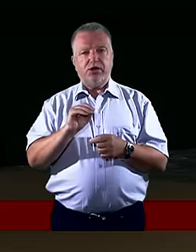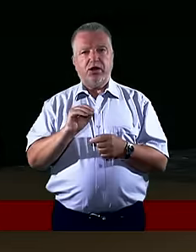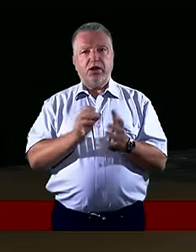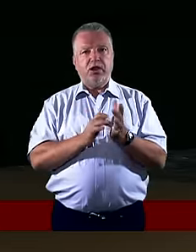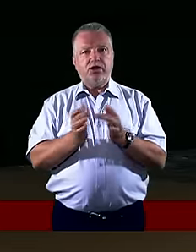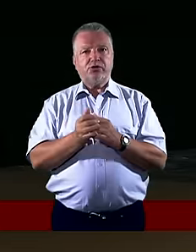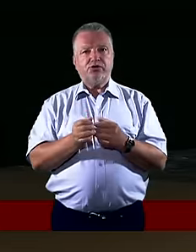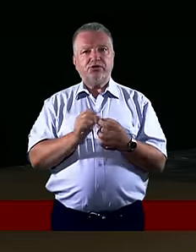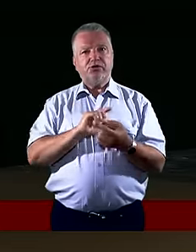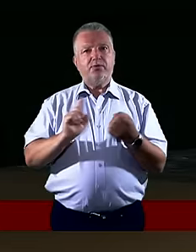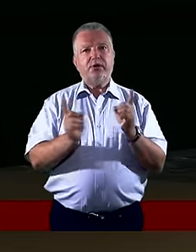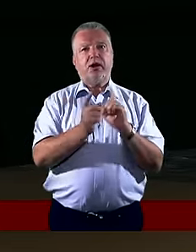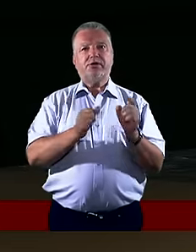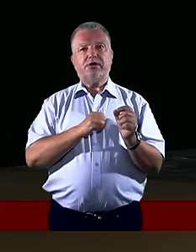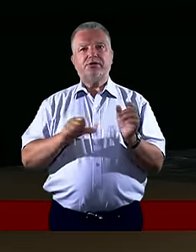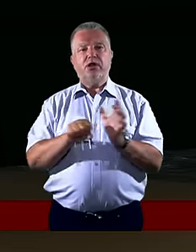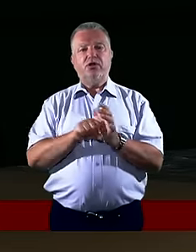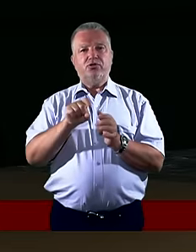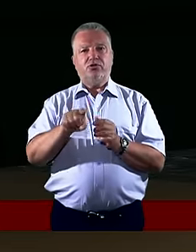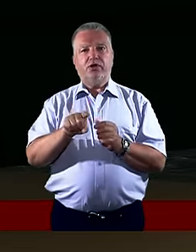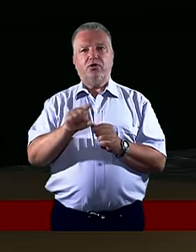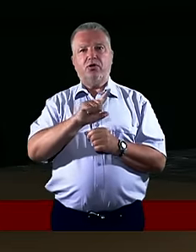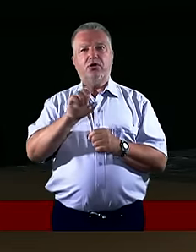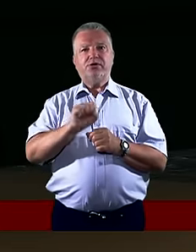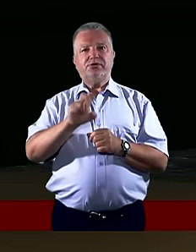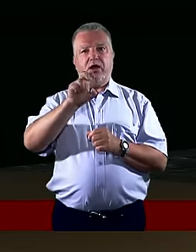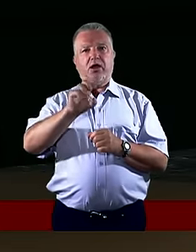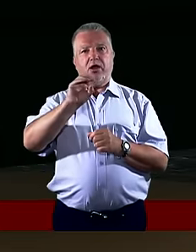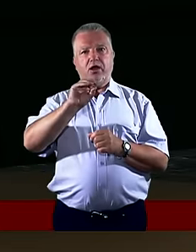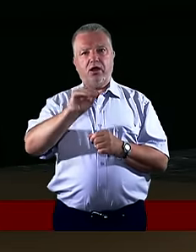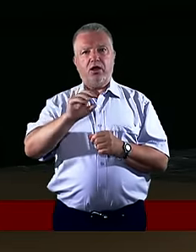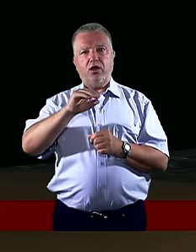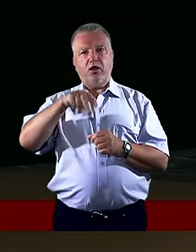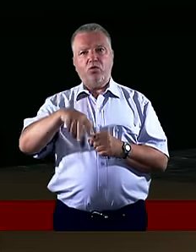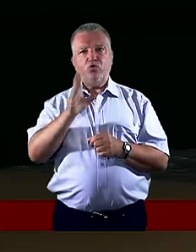ten, że Jezus zwraca się do tego Zacheusza.